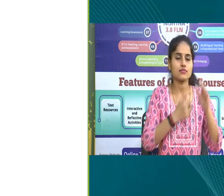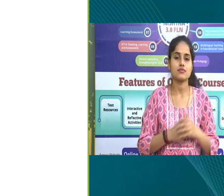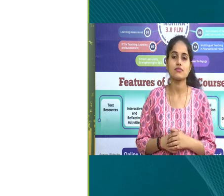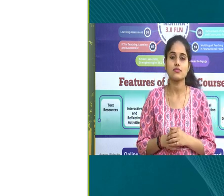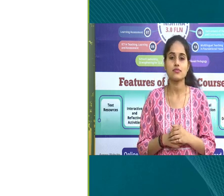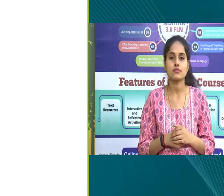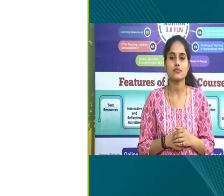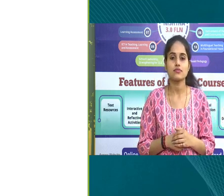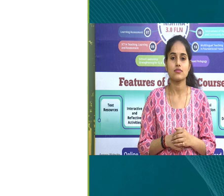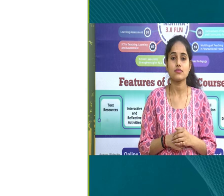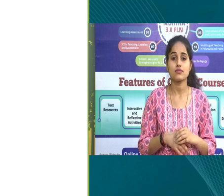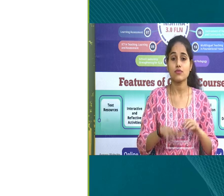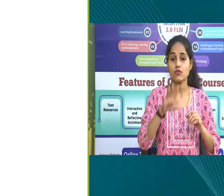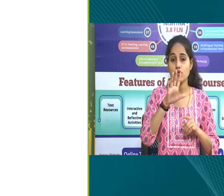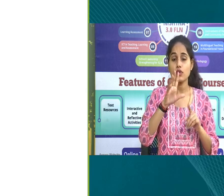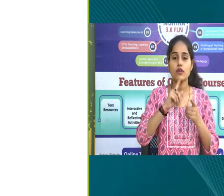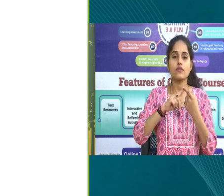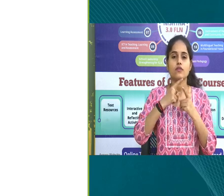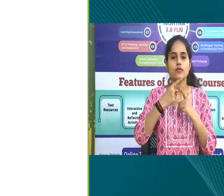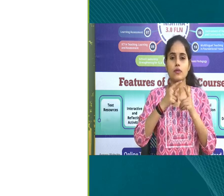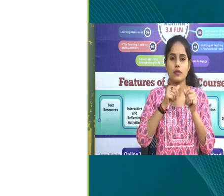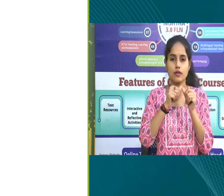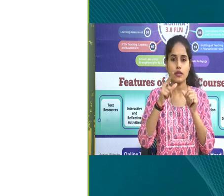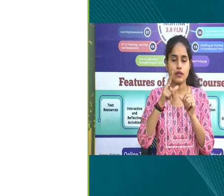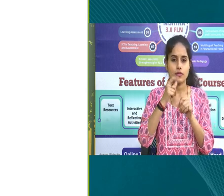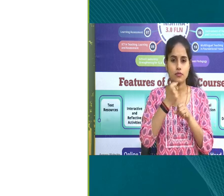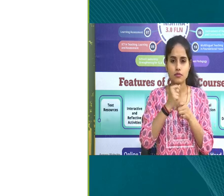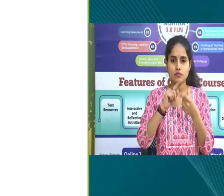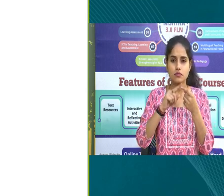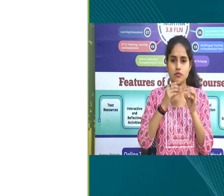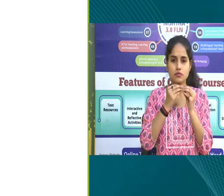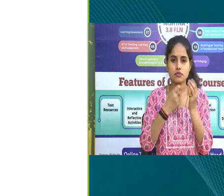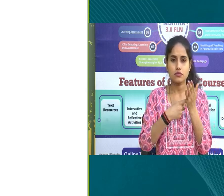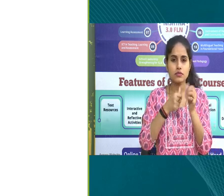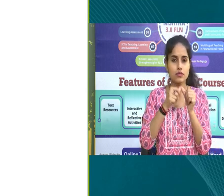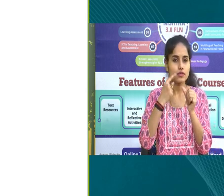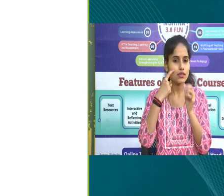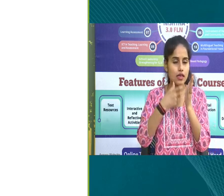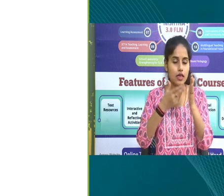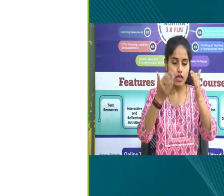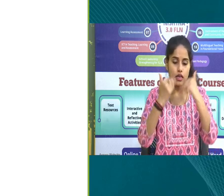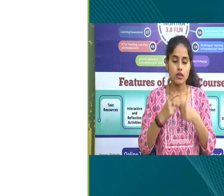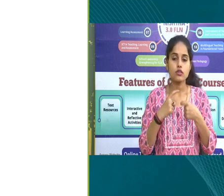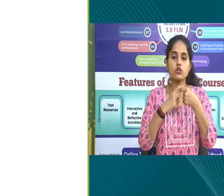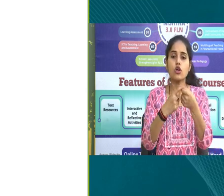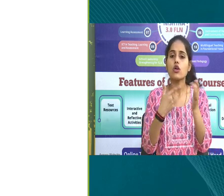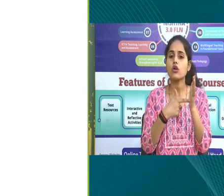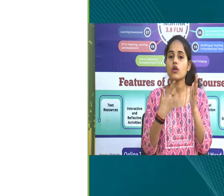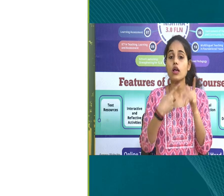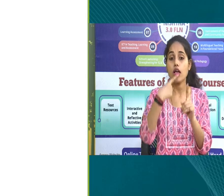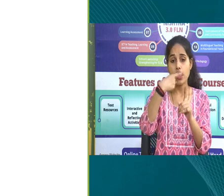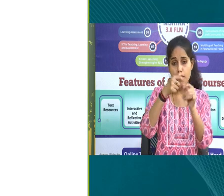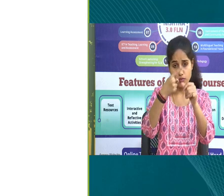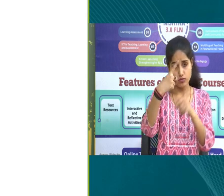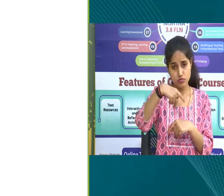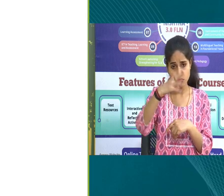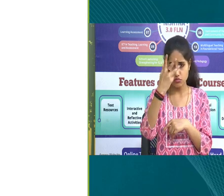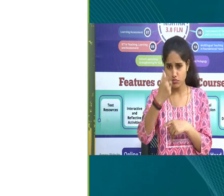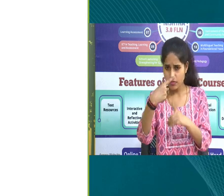5 अलजेब्राइक एक्सप्रेशन आपने अभी सुने ऐड सेकंड क्वेश्चन है आपको ऐड करना है